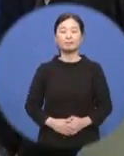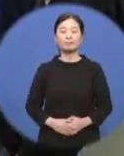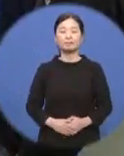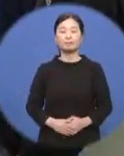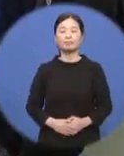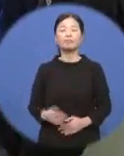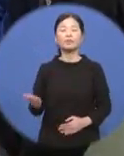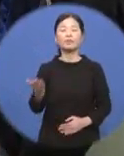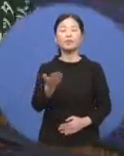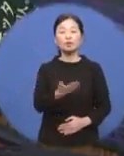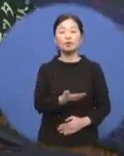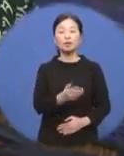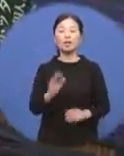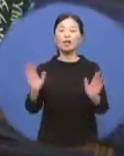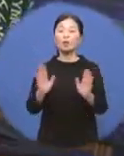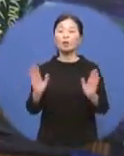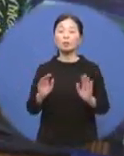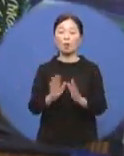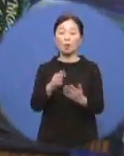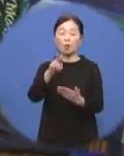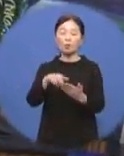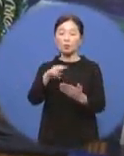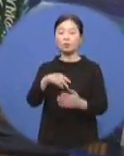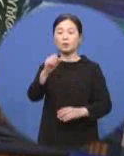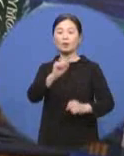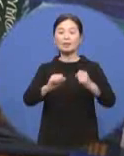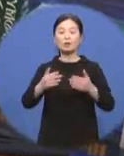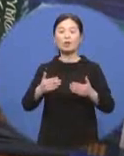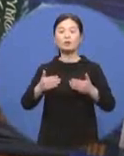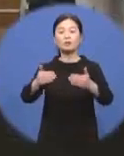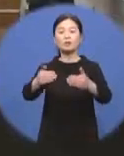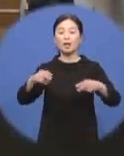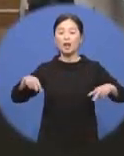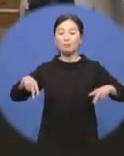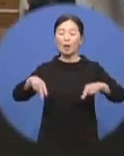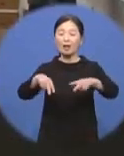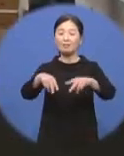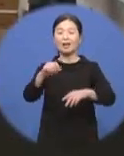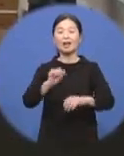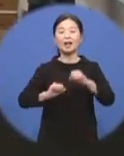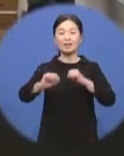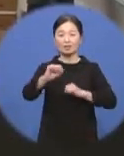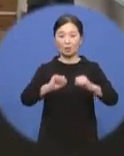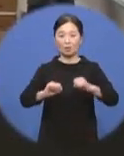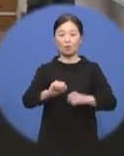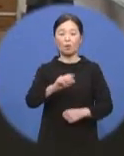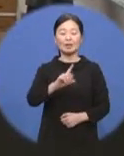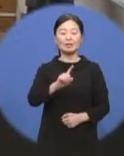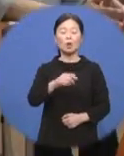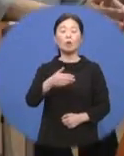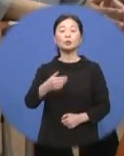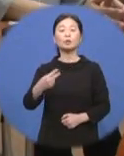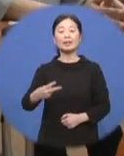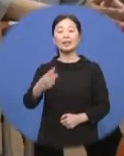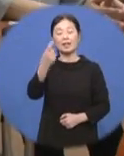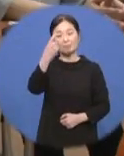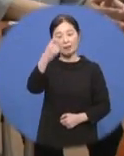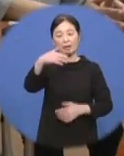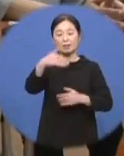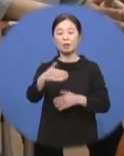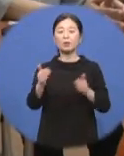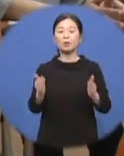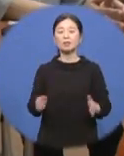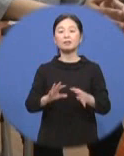後半は子どもの読書活動を推進するボランティア活動と紀の国学びの教室について紹介します